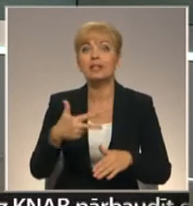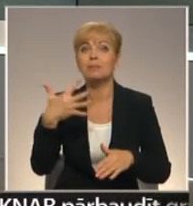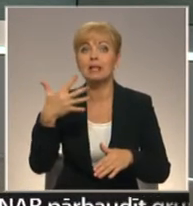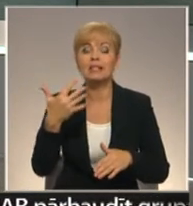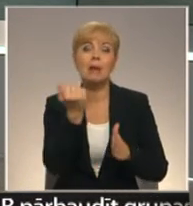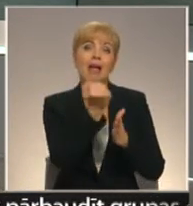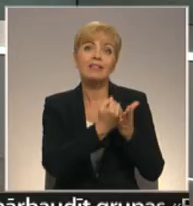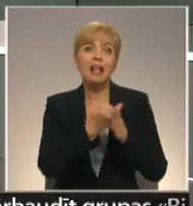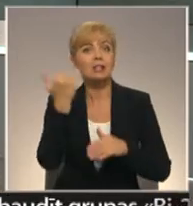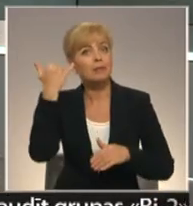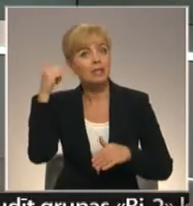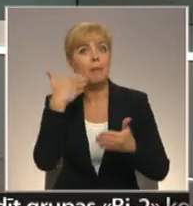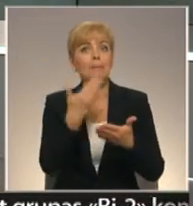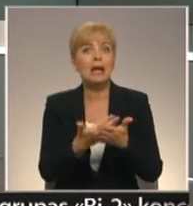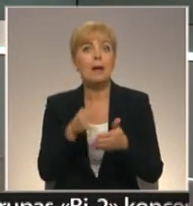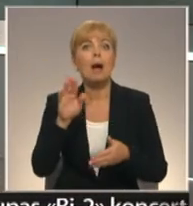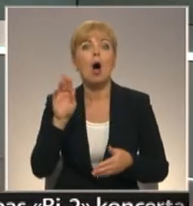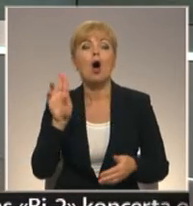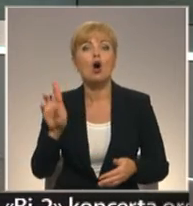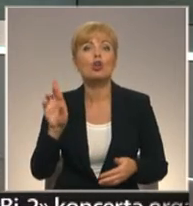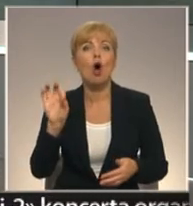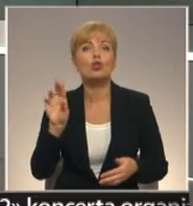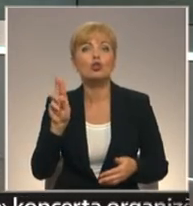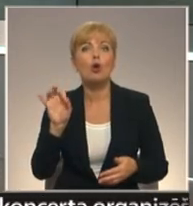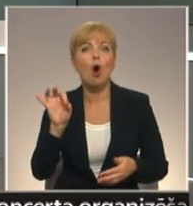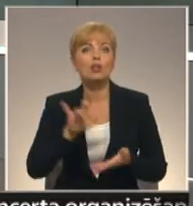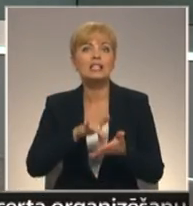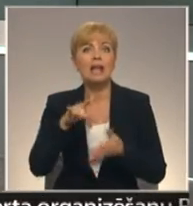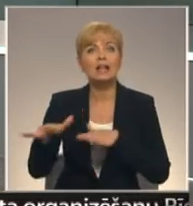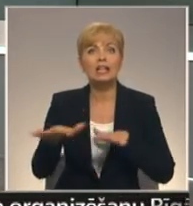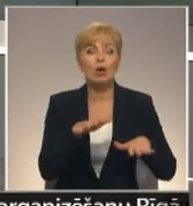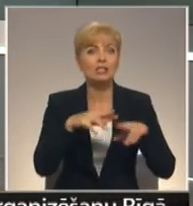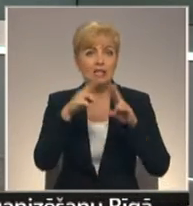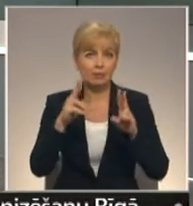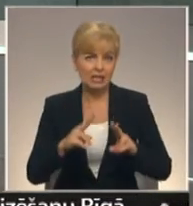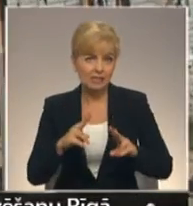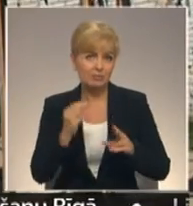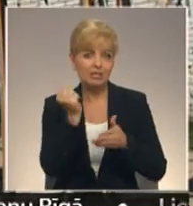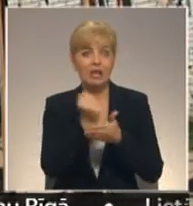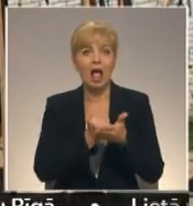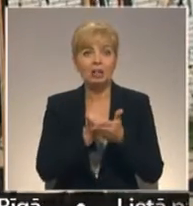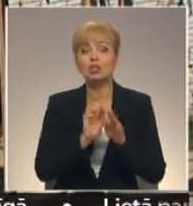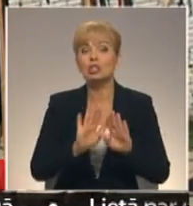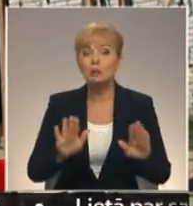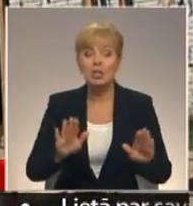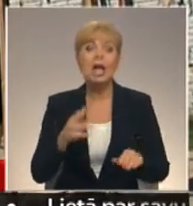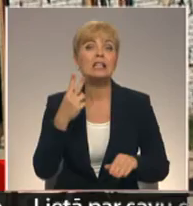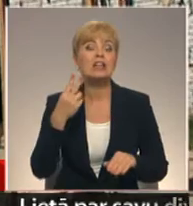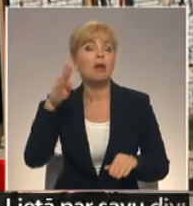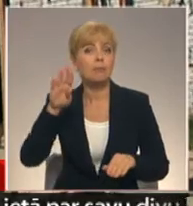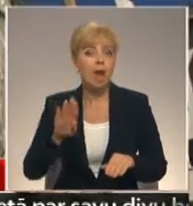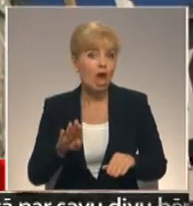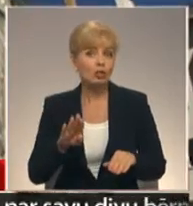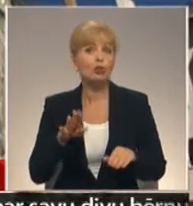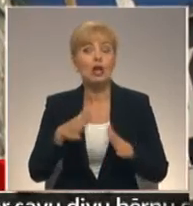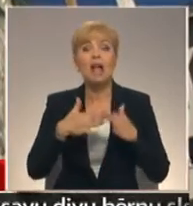ideju pieteikumiem Marka Rotko centra rīkotajā starptautiskajā tēlniecības simpozijā. Divu mēnešu darbs pie